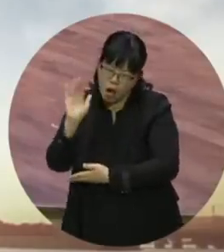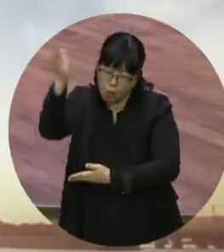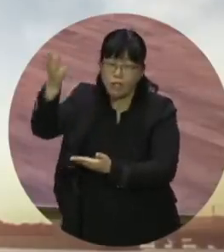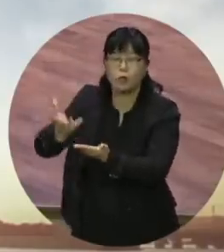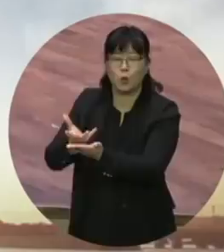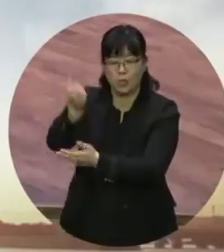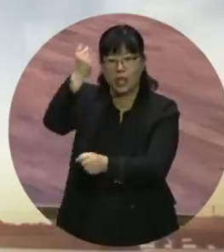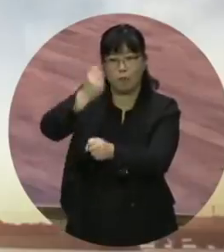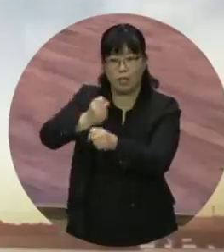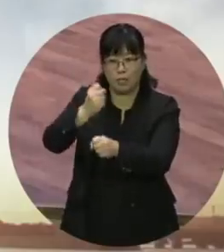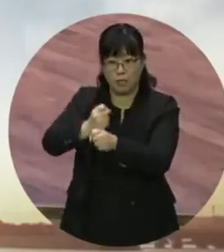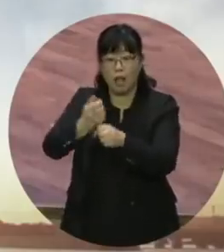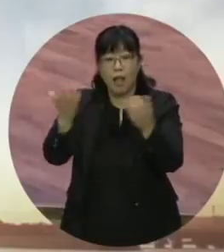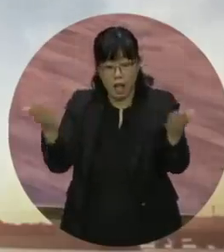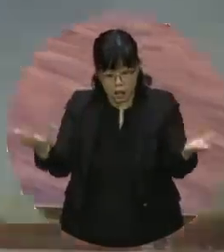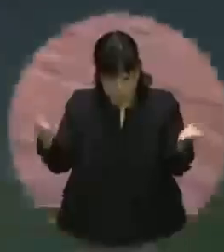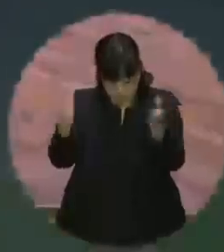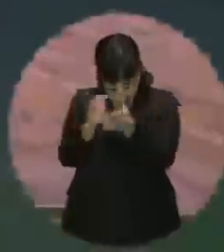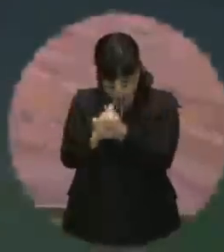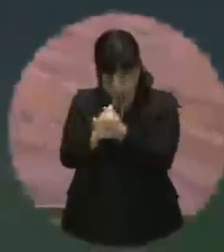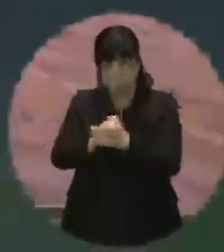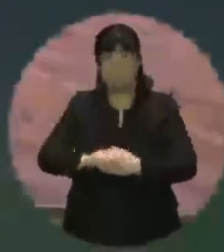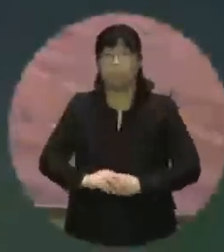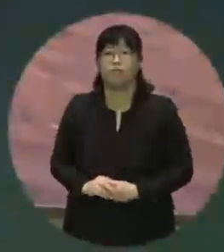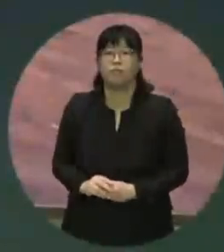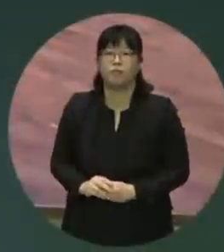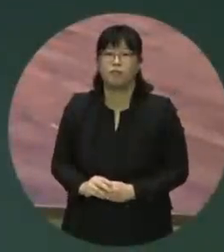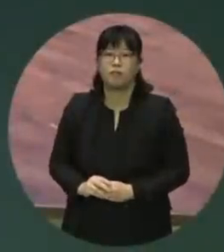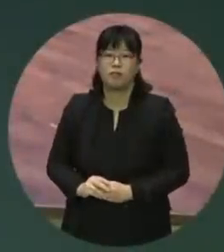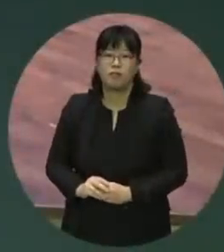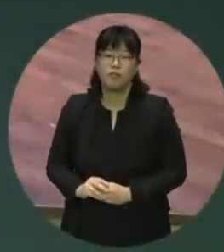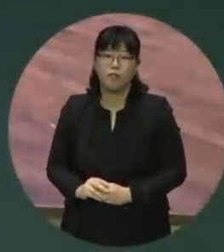돌리게 하셨느니라. 아멘.